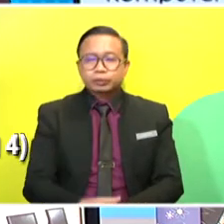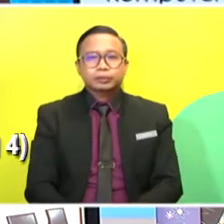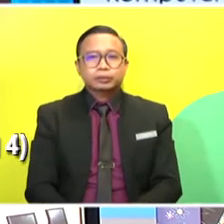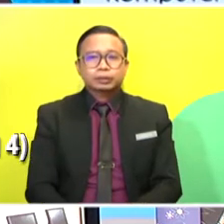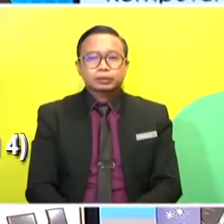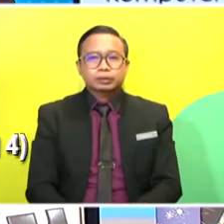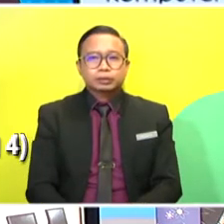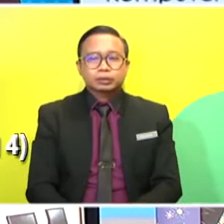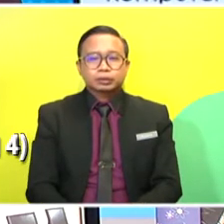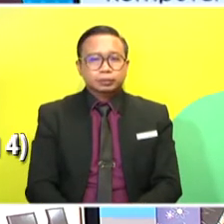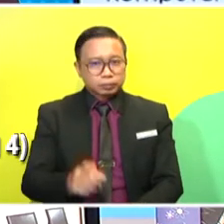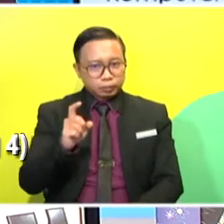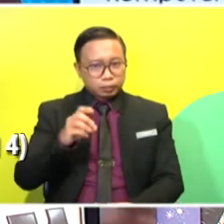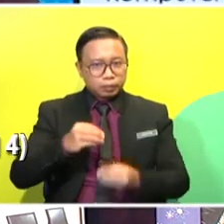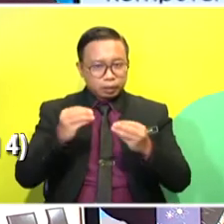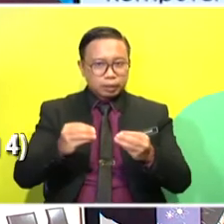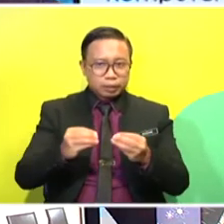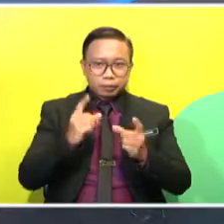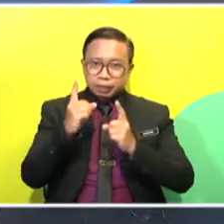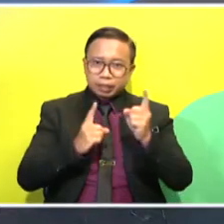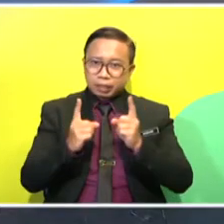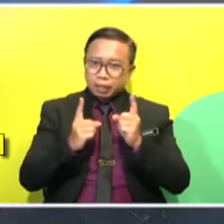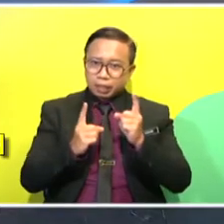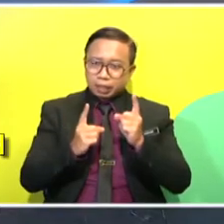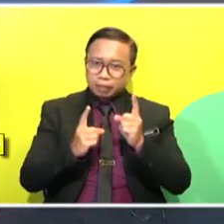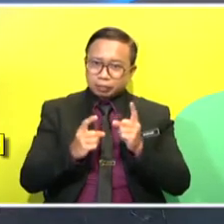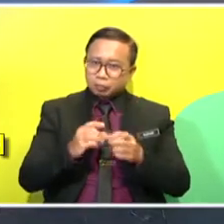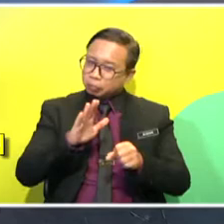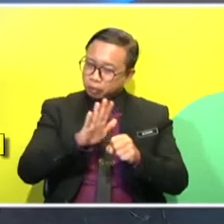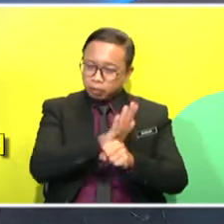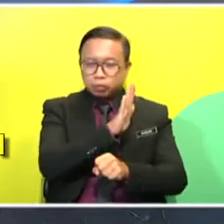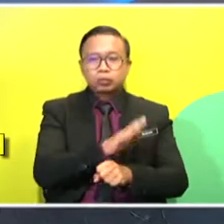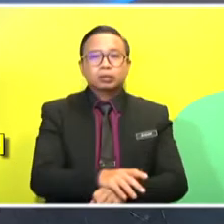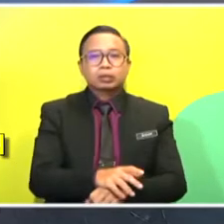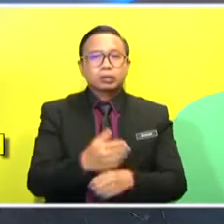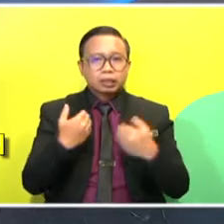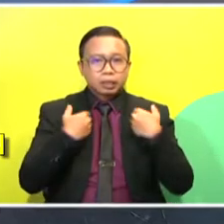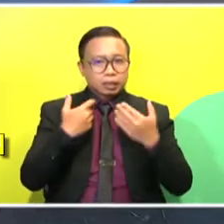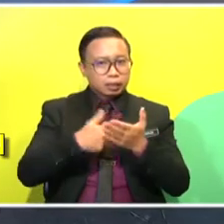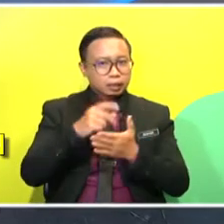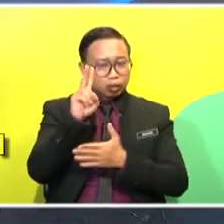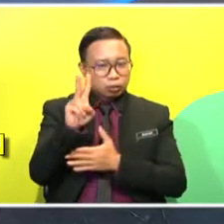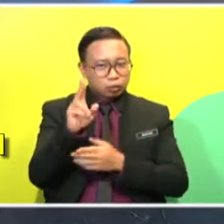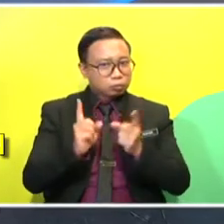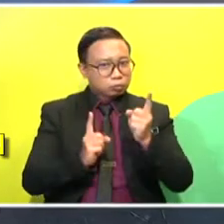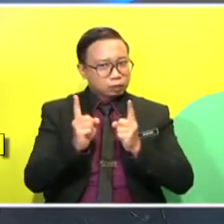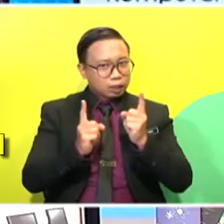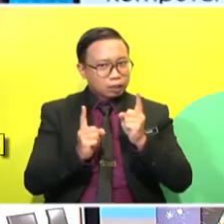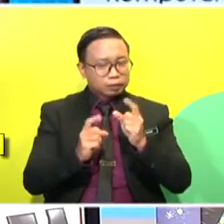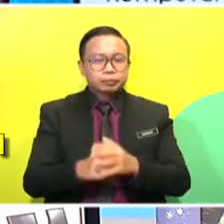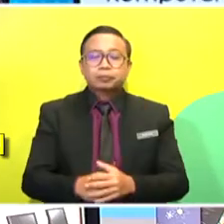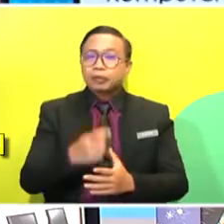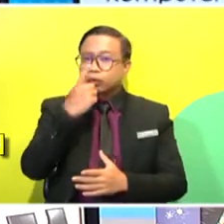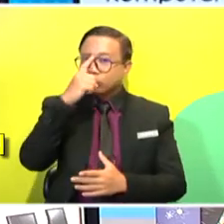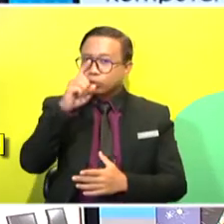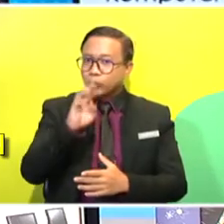semua bintang kepada Nisa. Wah, cikgu nak bagi bintang penuh ya, kan saya? Kita ada dua lagi bintang akhir yang sepatutnya layak untuk